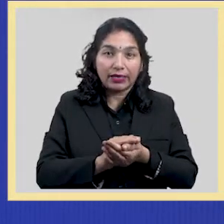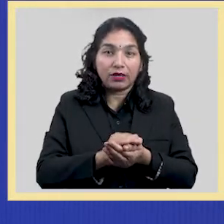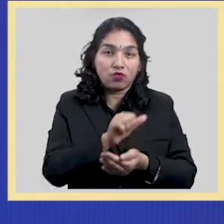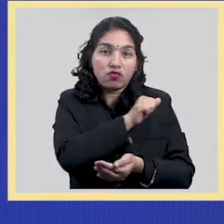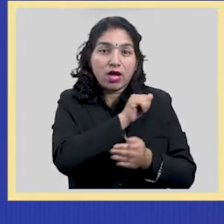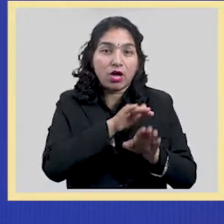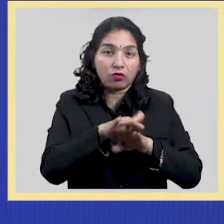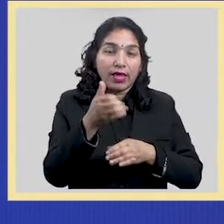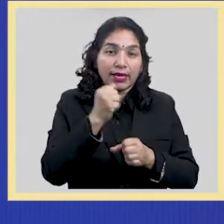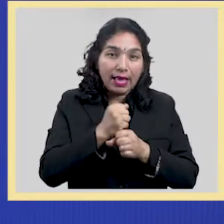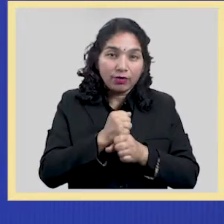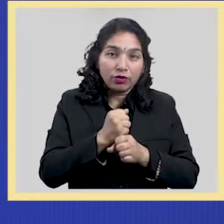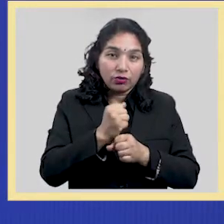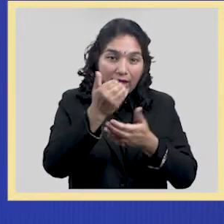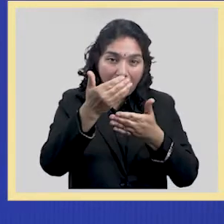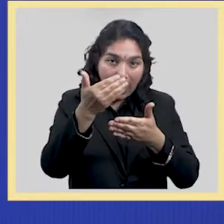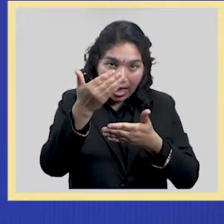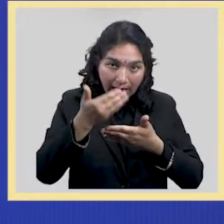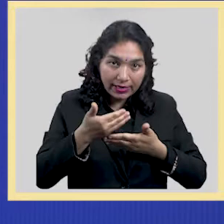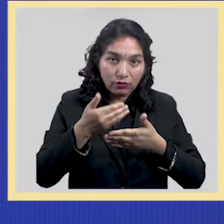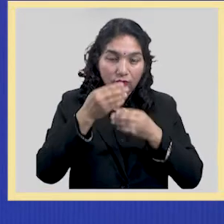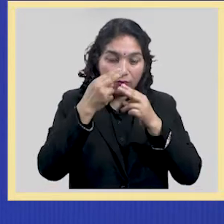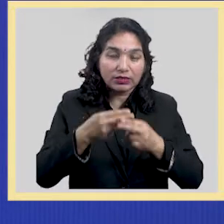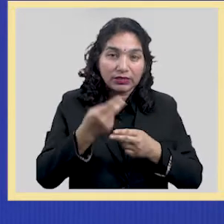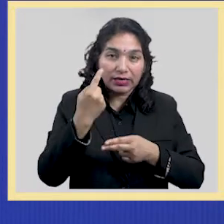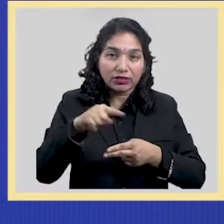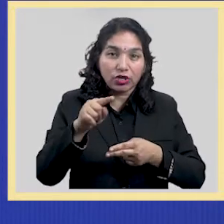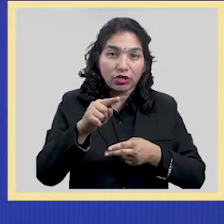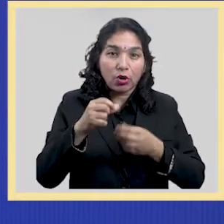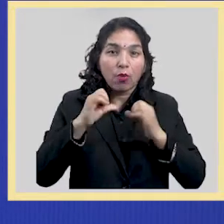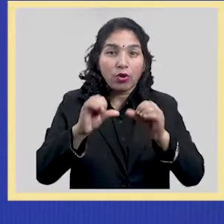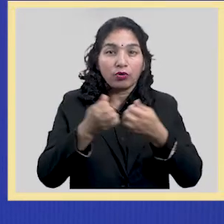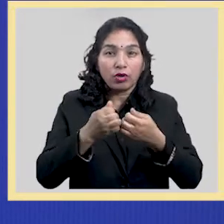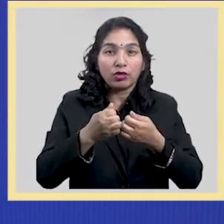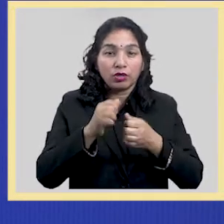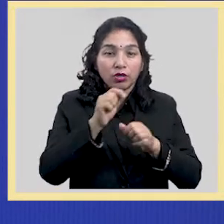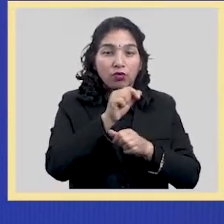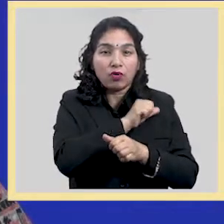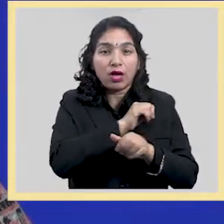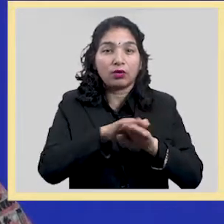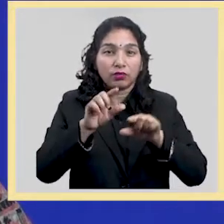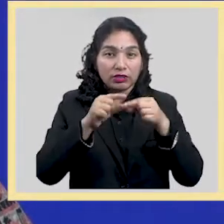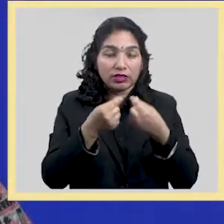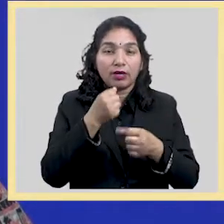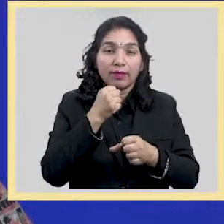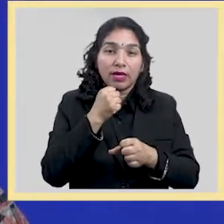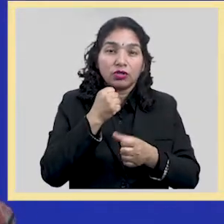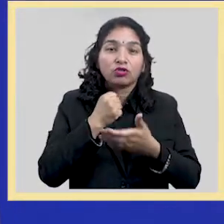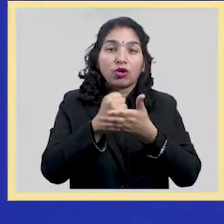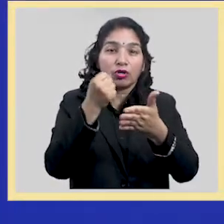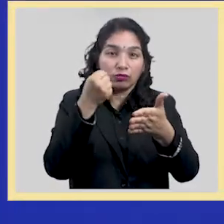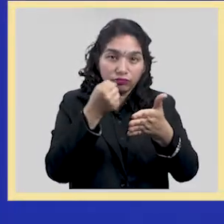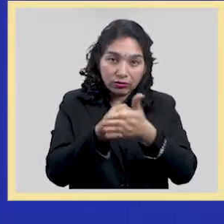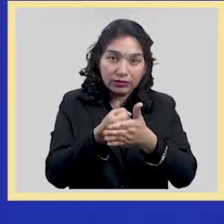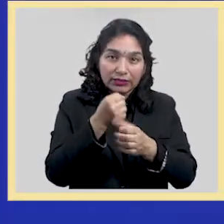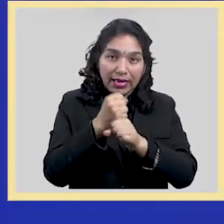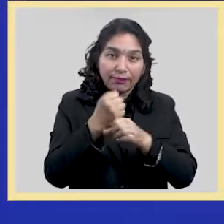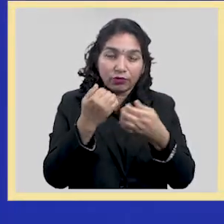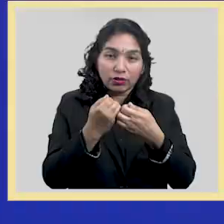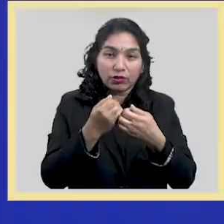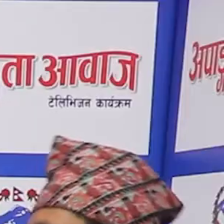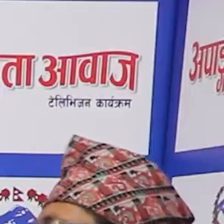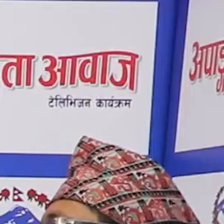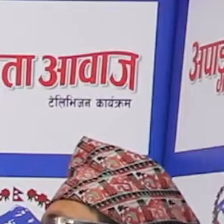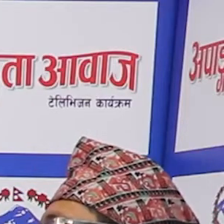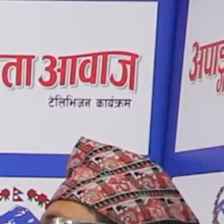चाहिँ उहाँहरूलाई काम गर्ने यो उहाँ त्यो आएको बजेटलाई सही सदुपयोग गर्ने र उहाँहरूको क्षेत्रमा चाहिँ सहयोग पुग्ने हामी काम गर्ने वचनबद्धतालाई पनि म व्यक्त गर्न